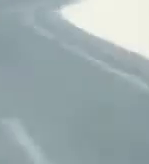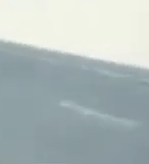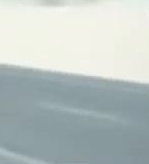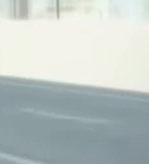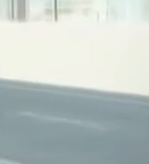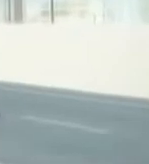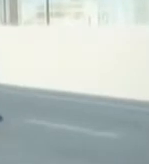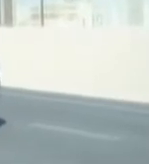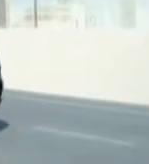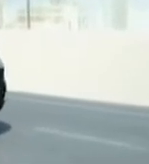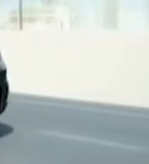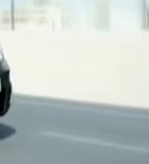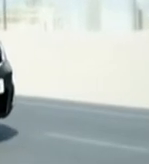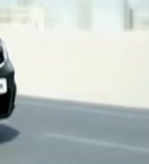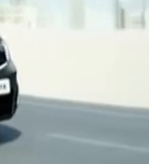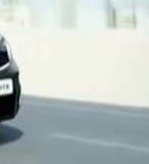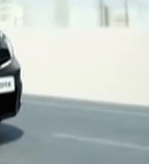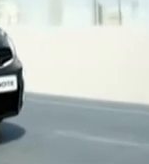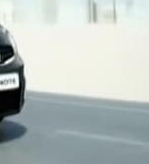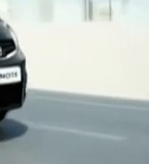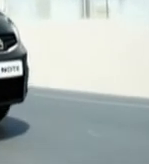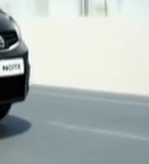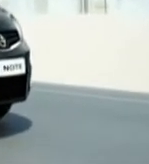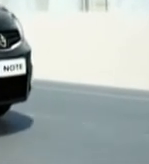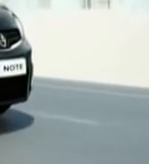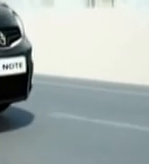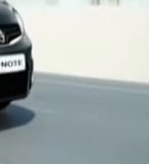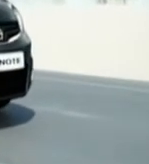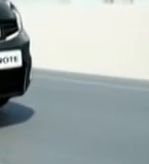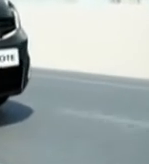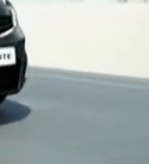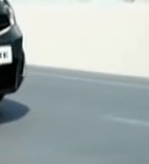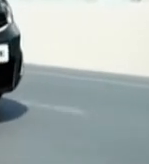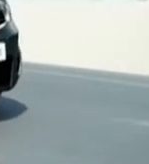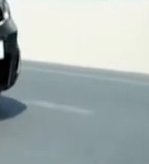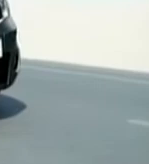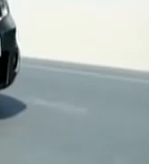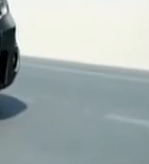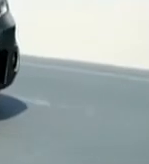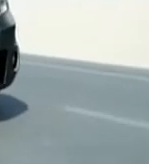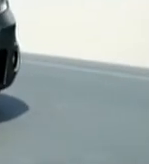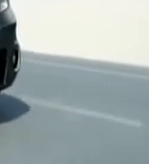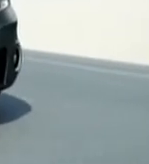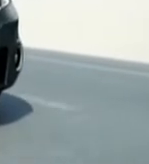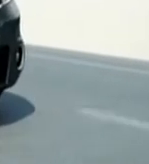«Нісан Ноут». «Нісан Ноут» для всіх моментів повного життя.